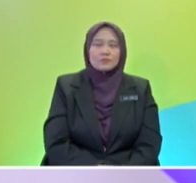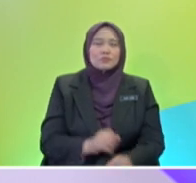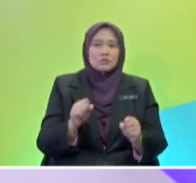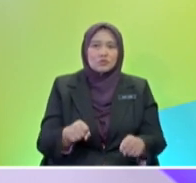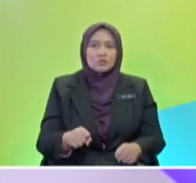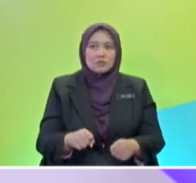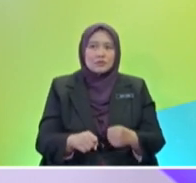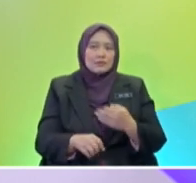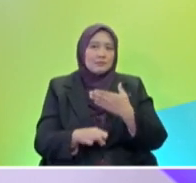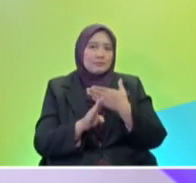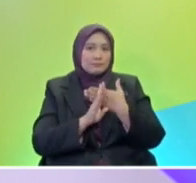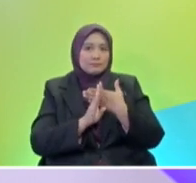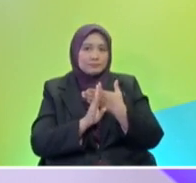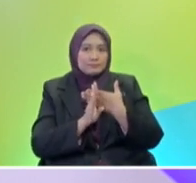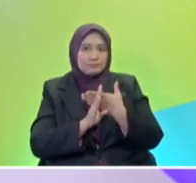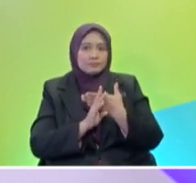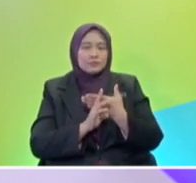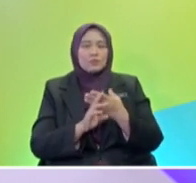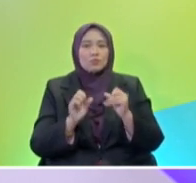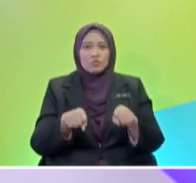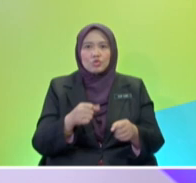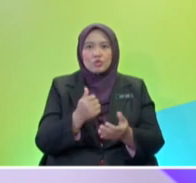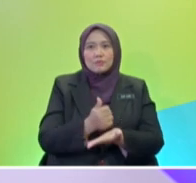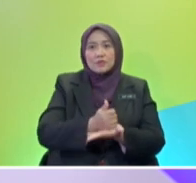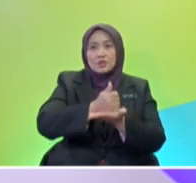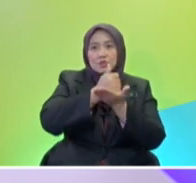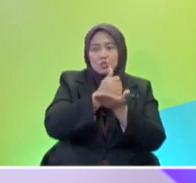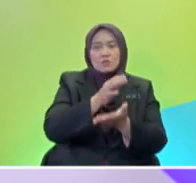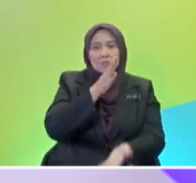di rumah boleh minta bantuan ibu dan bapakku